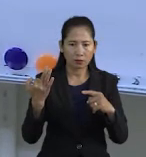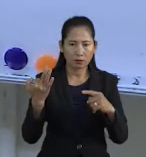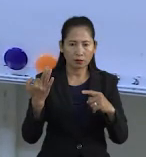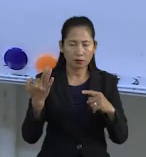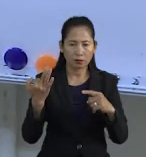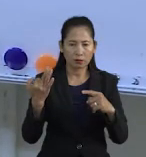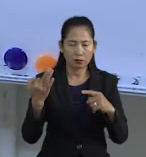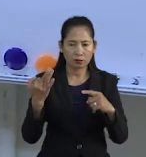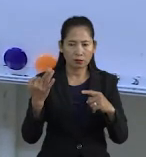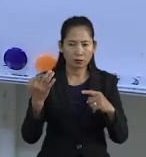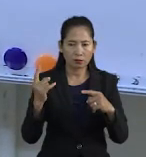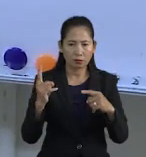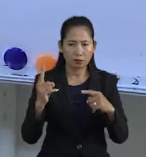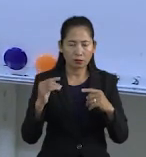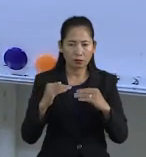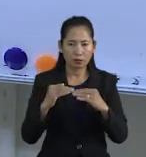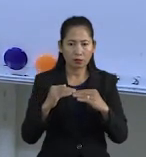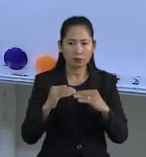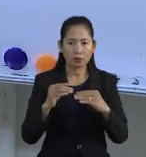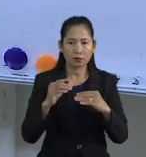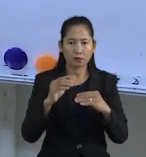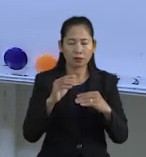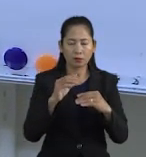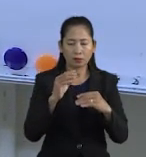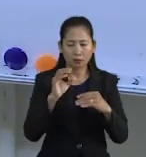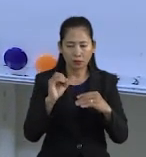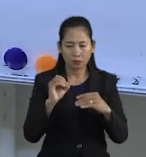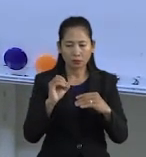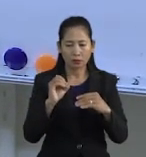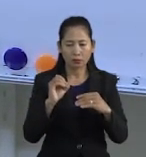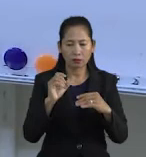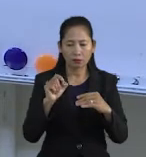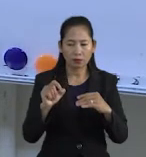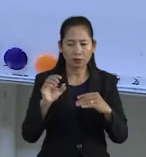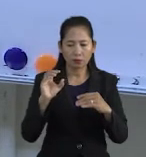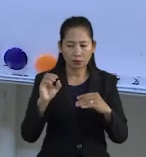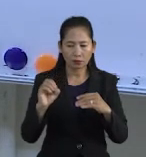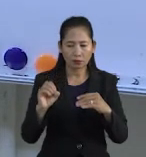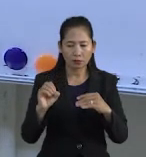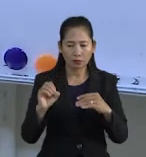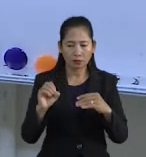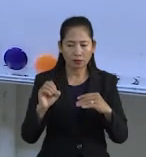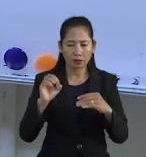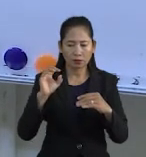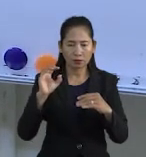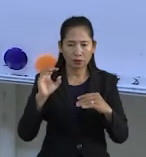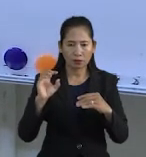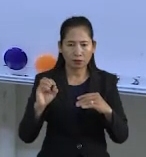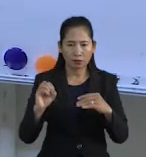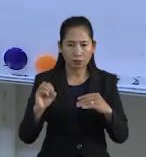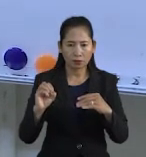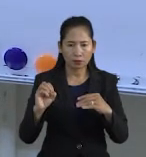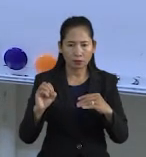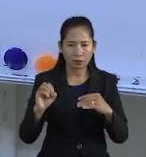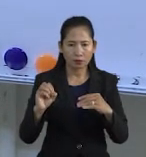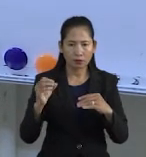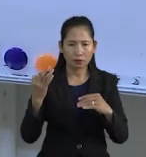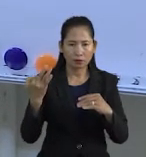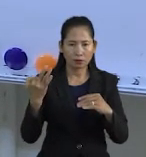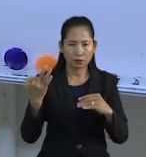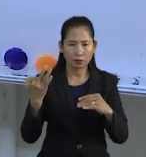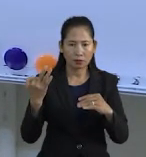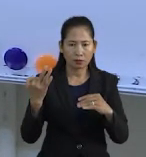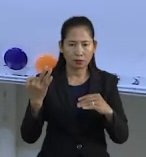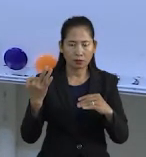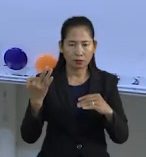cái nè mà nâng xôn chơi xôn xôn